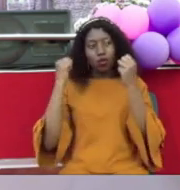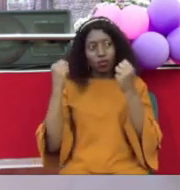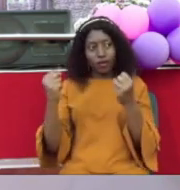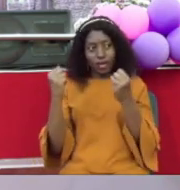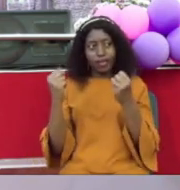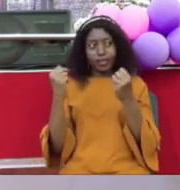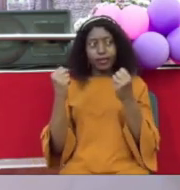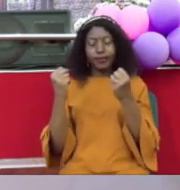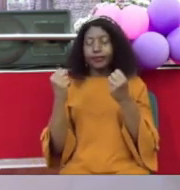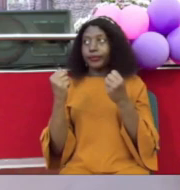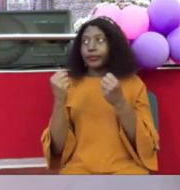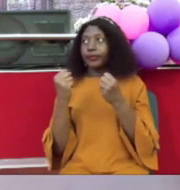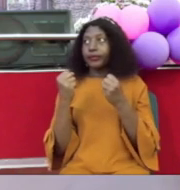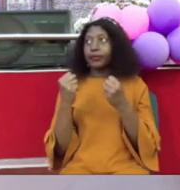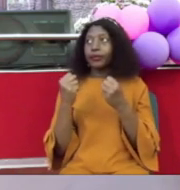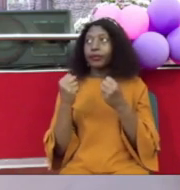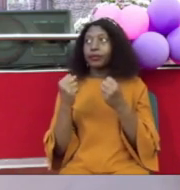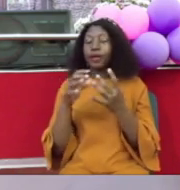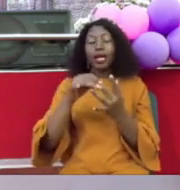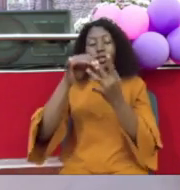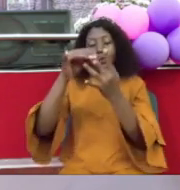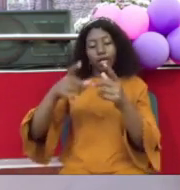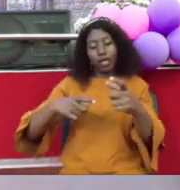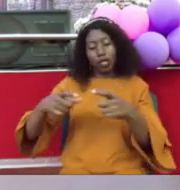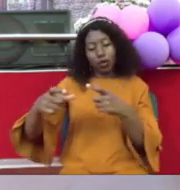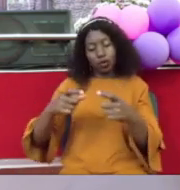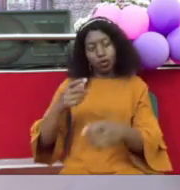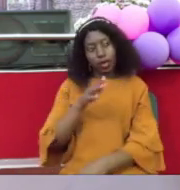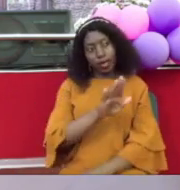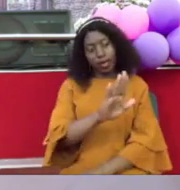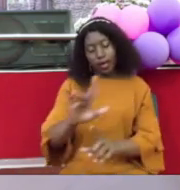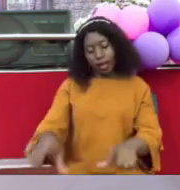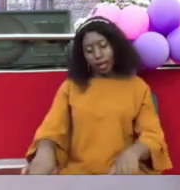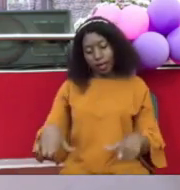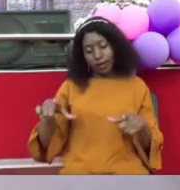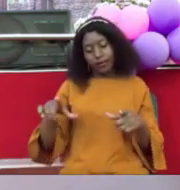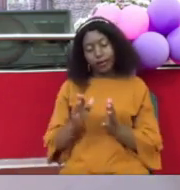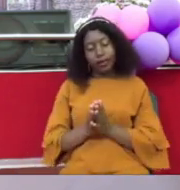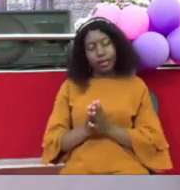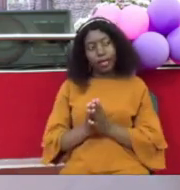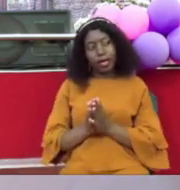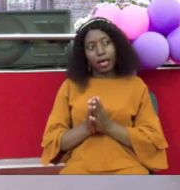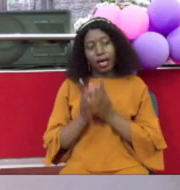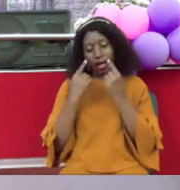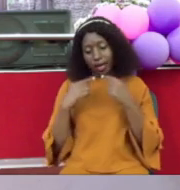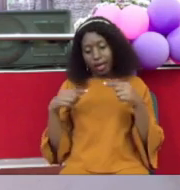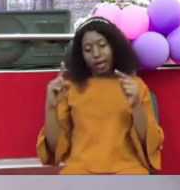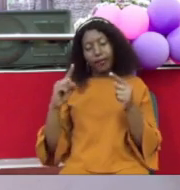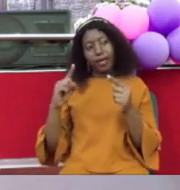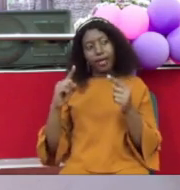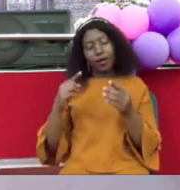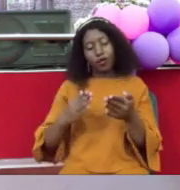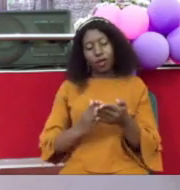ujasiri. Especially in controlling their life. Haswa sana katika kuelekeza maisha yao. And claiming their rights. Na